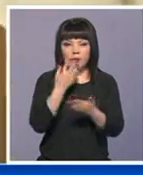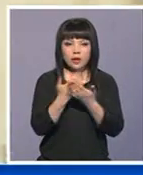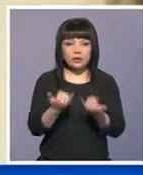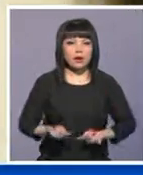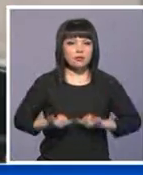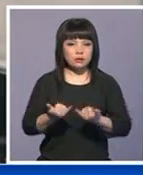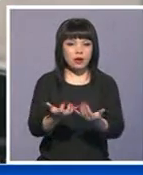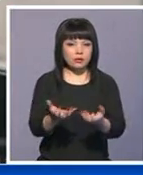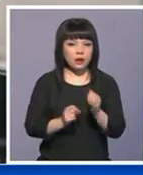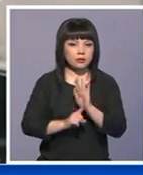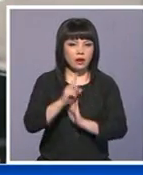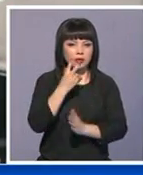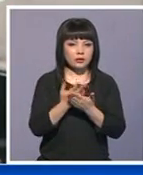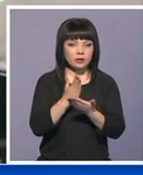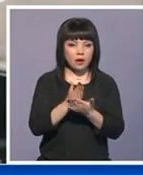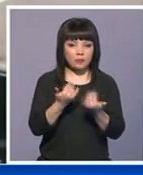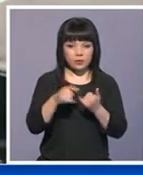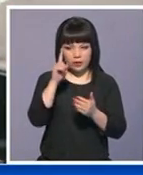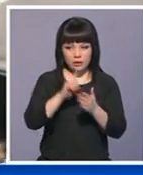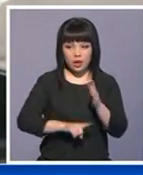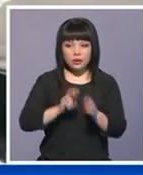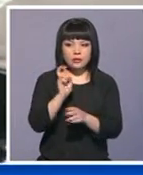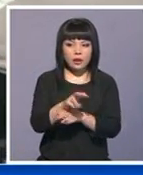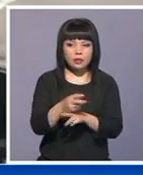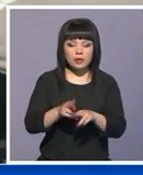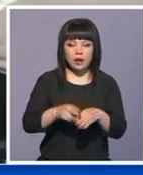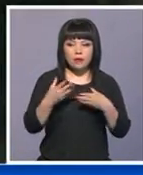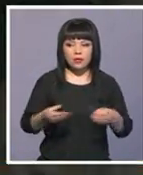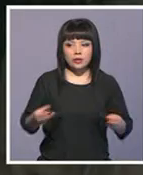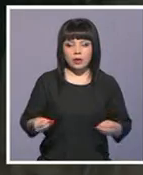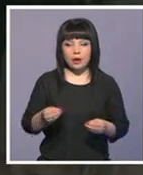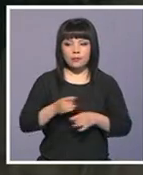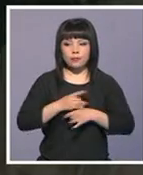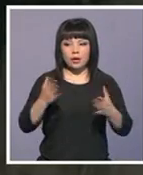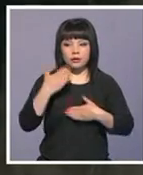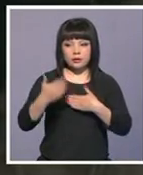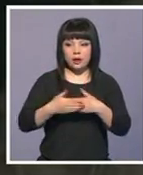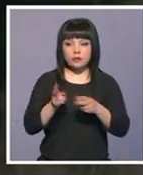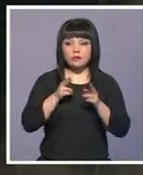Жапондық саясаткерлер болса, ғибадатханаға көктемгі мерекеге орай барғанын мәлімдеп отыр.